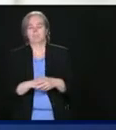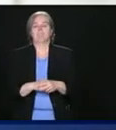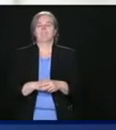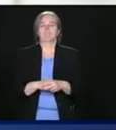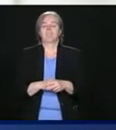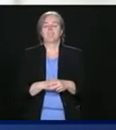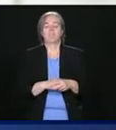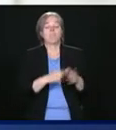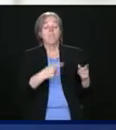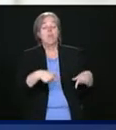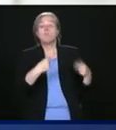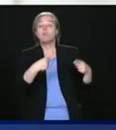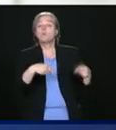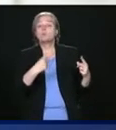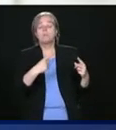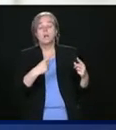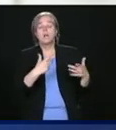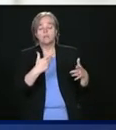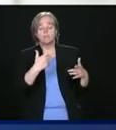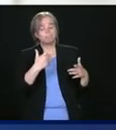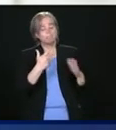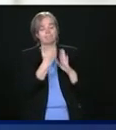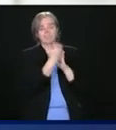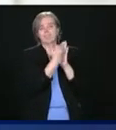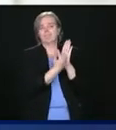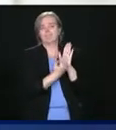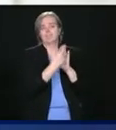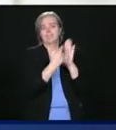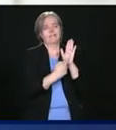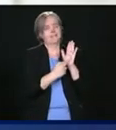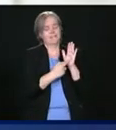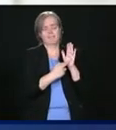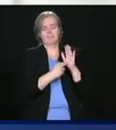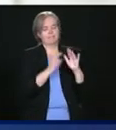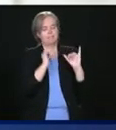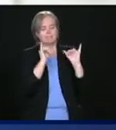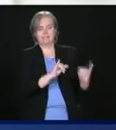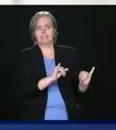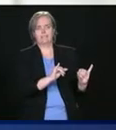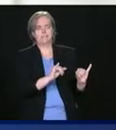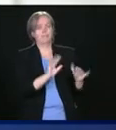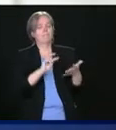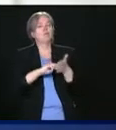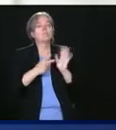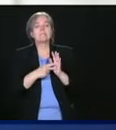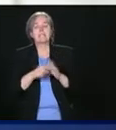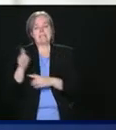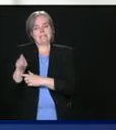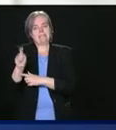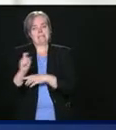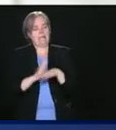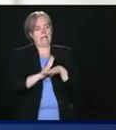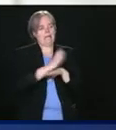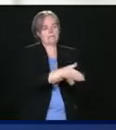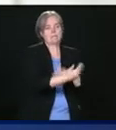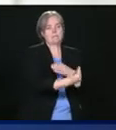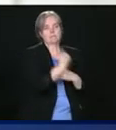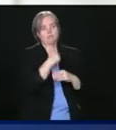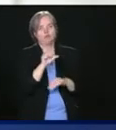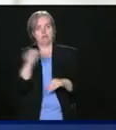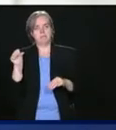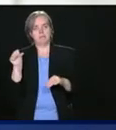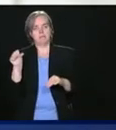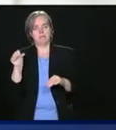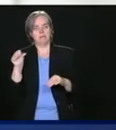restriction à la frontière où les échanges non essentiels, les voyages non essentiels ne sont pas permis. Nous allons continuer d'adopter des mesures